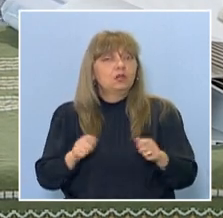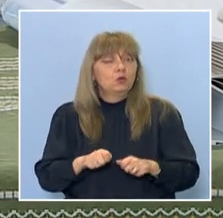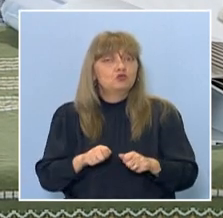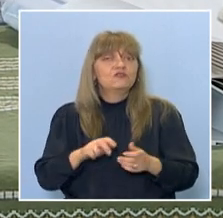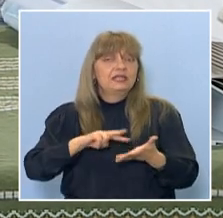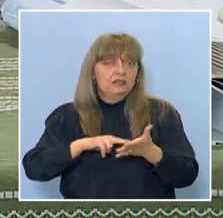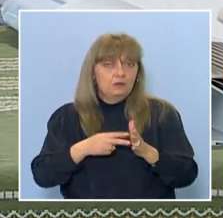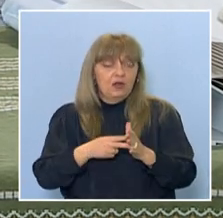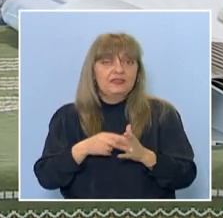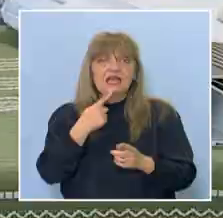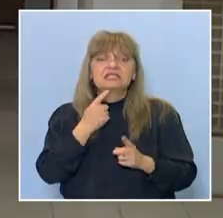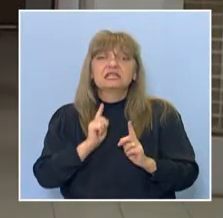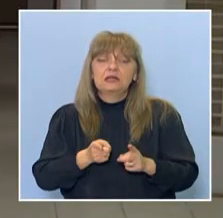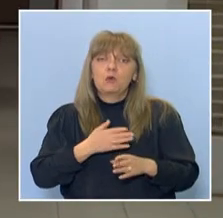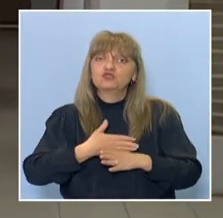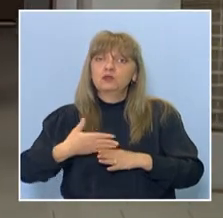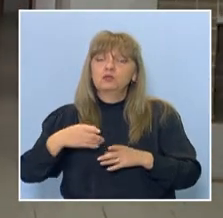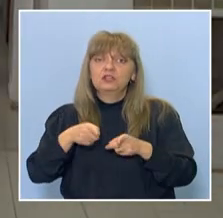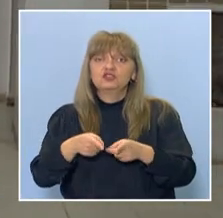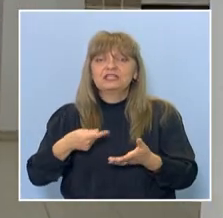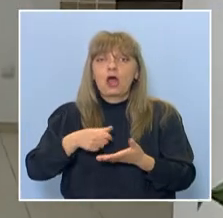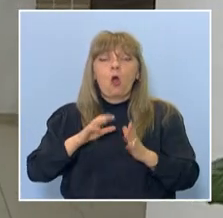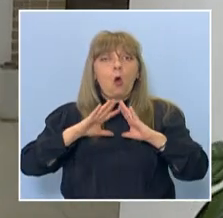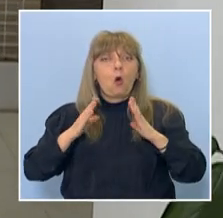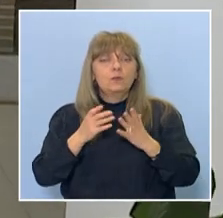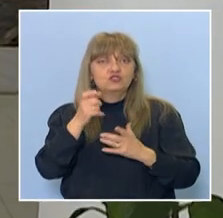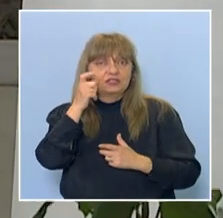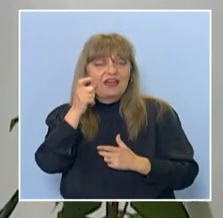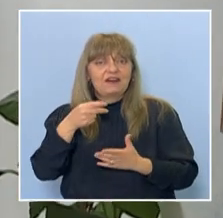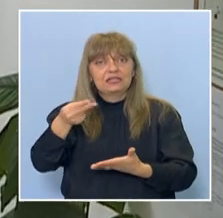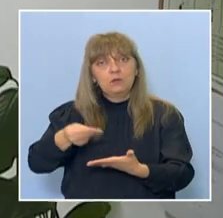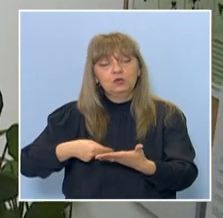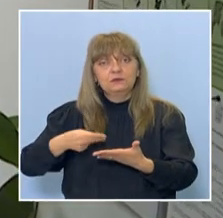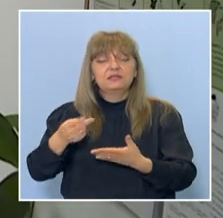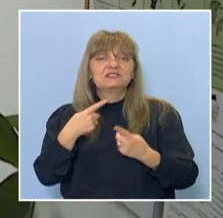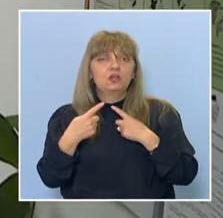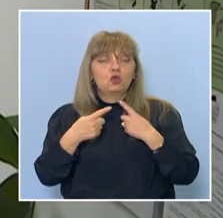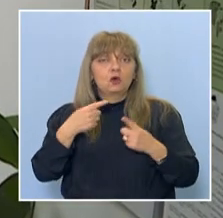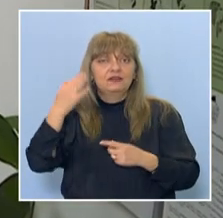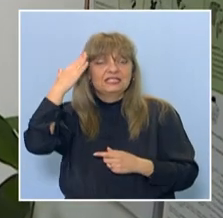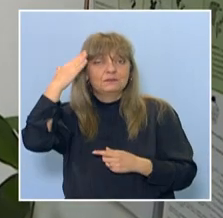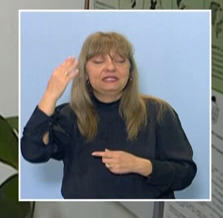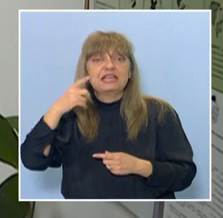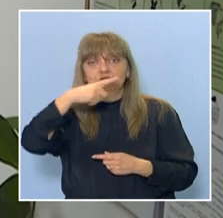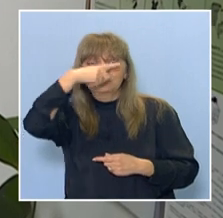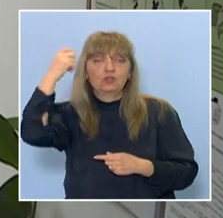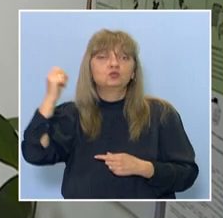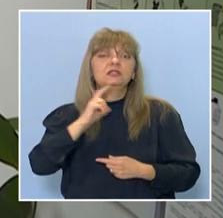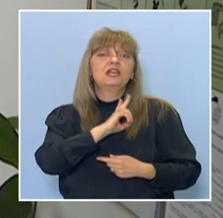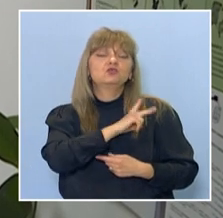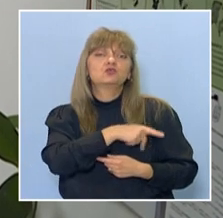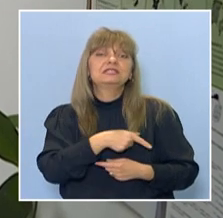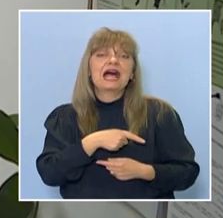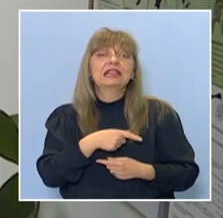през 2016 година, Община Варна подписва договор с Министерството на труда и социалната политика по